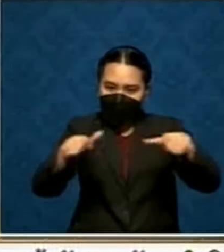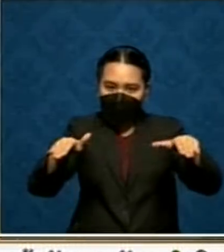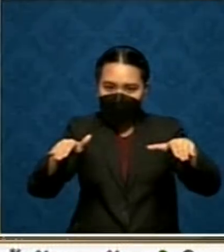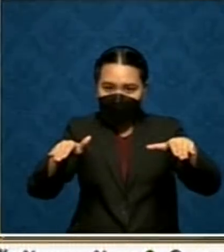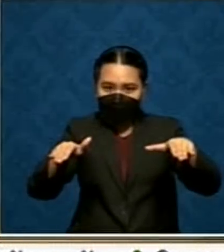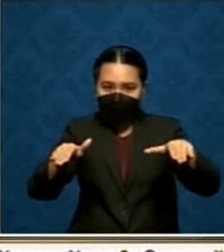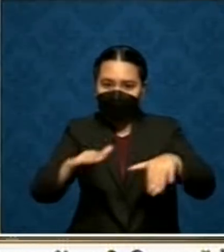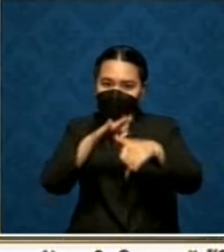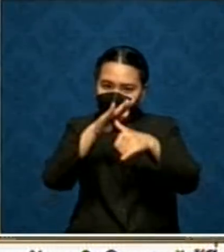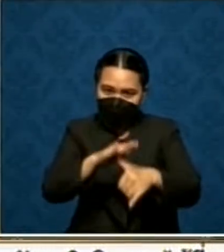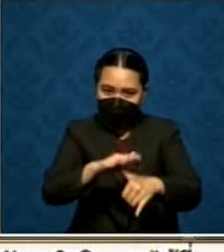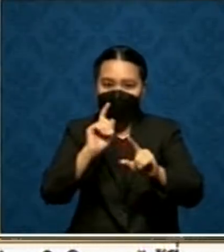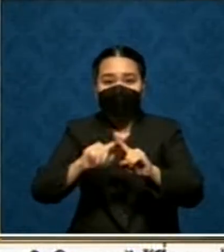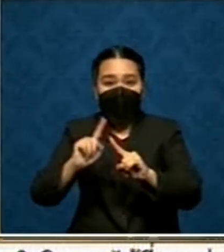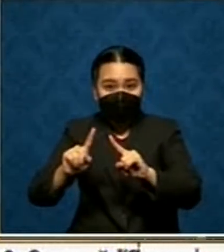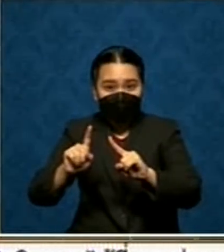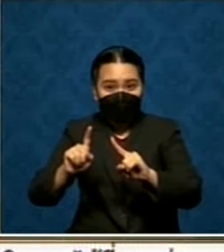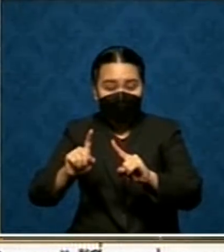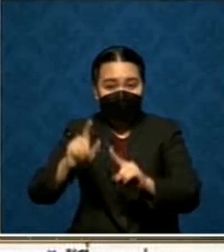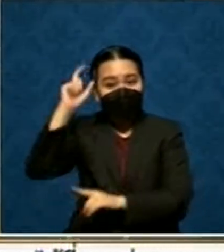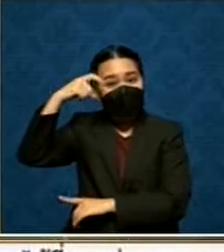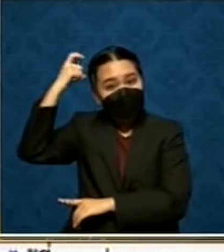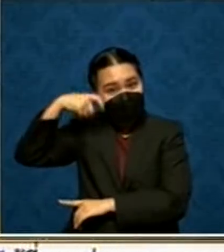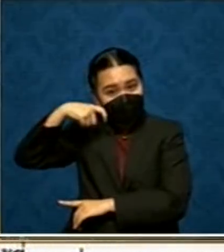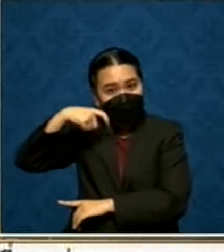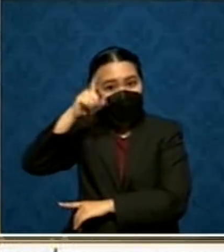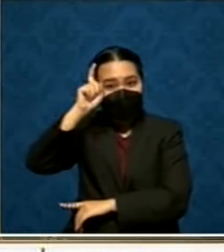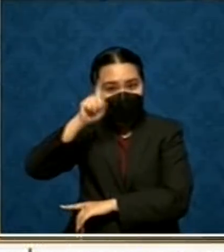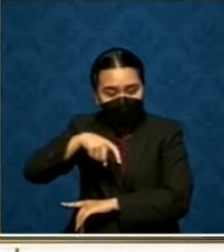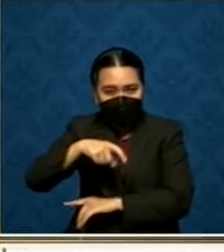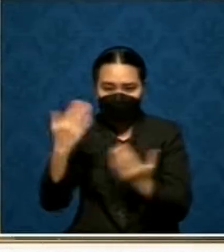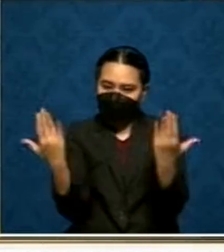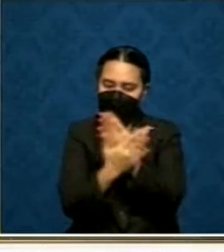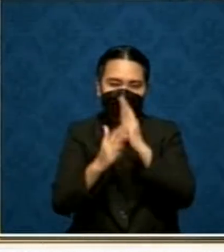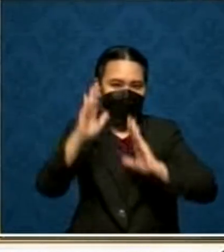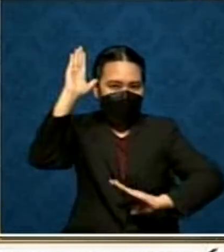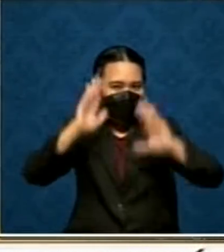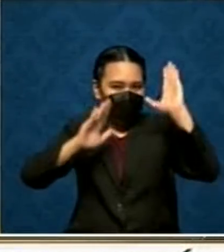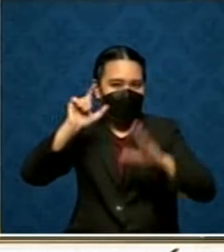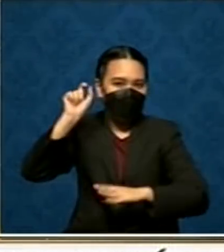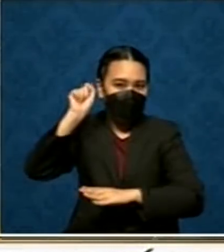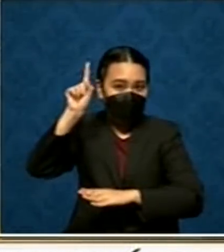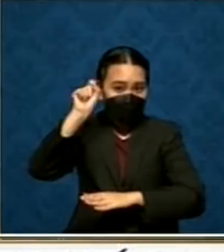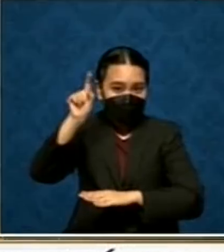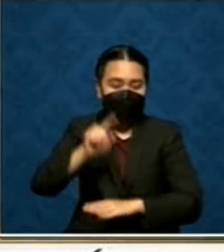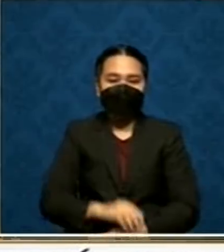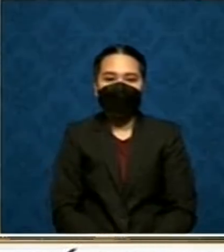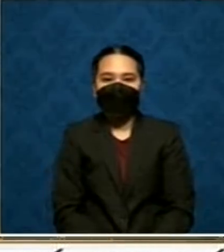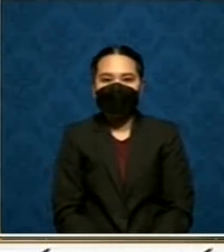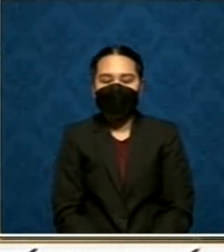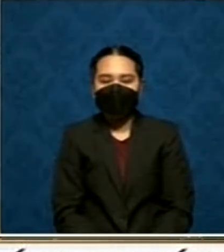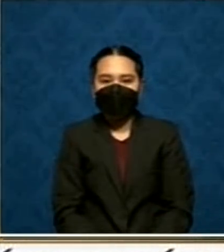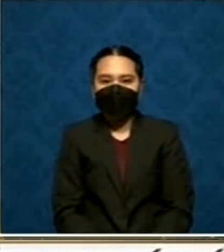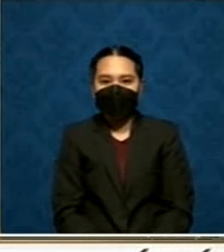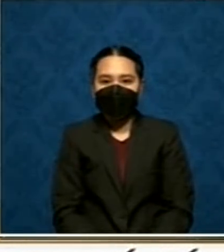การณกุดดันให้ประเทศเมีนม่ากับสู่ความเปประชาที่ใดโยดวนองคคอรที่เป็น